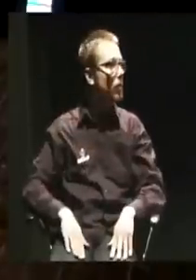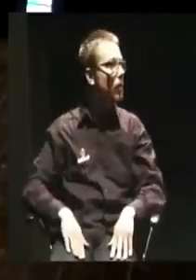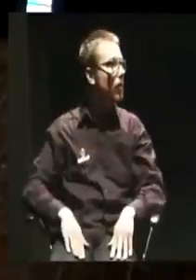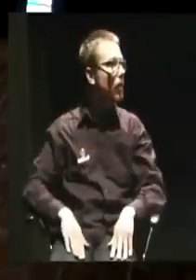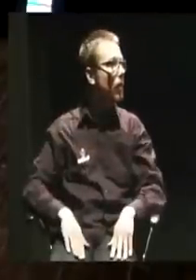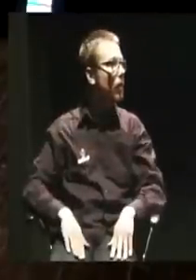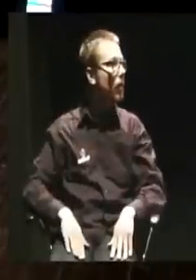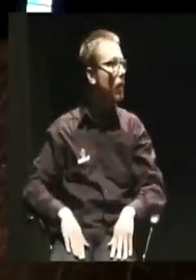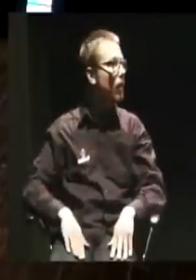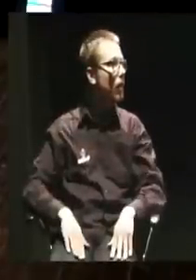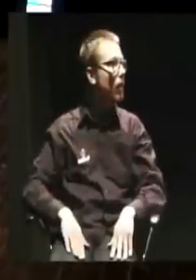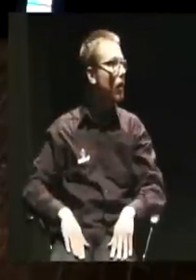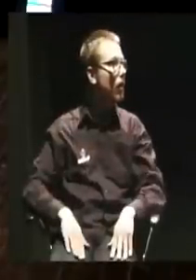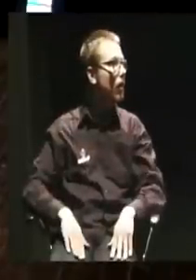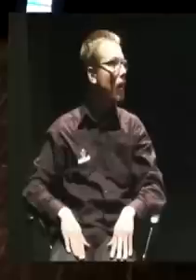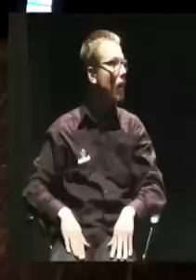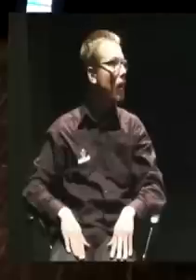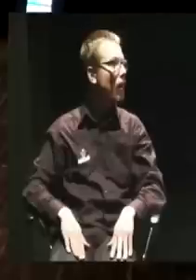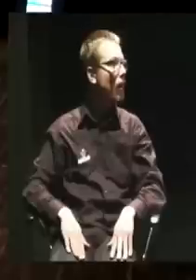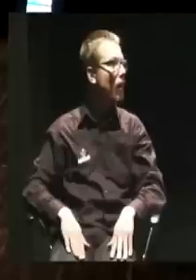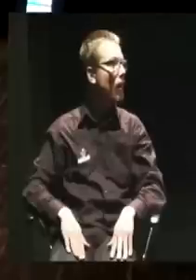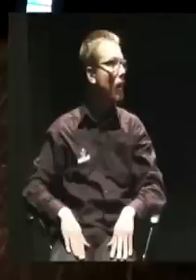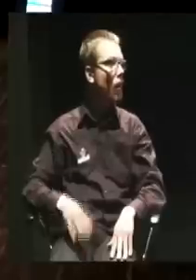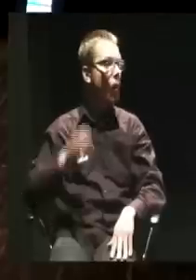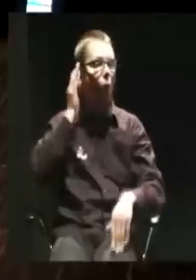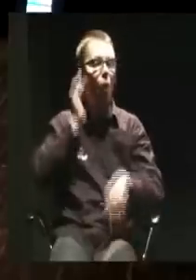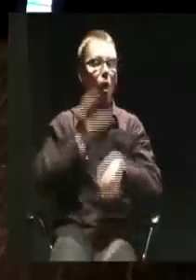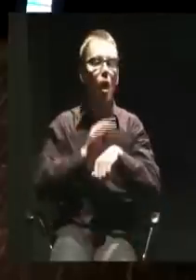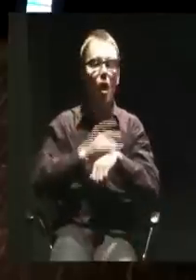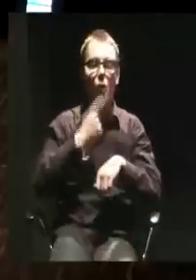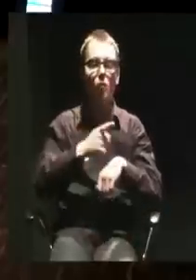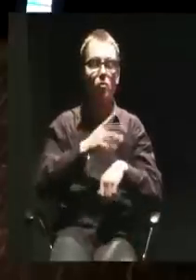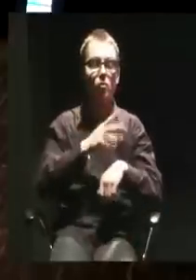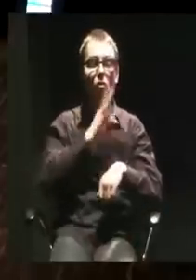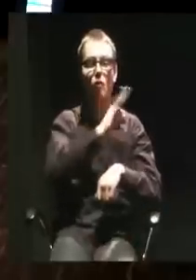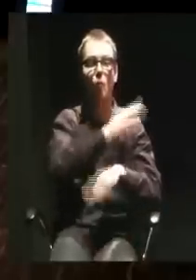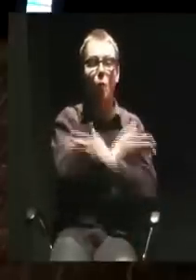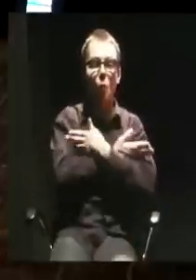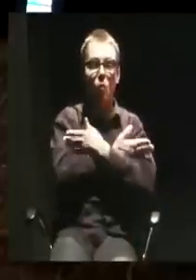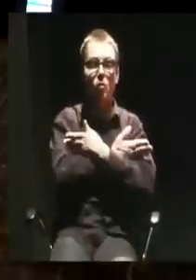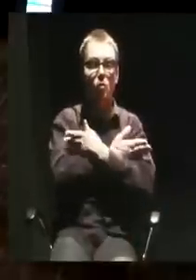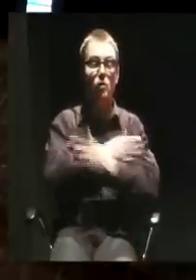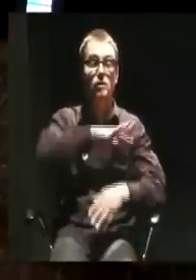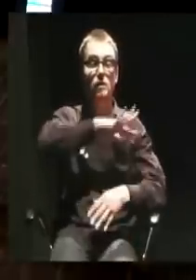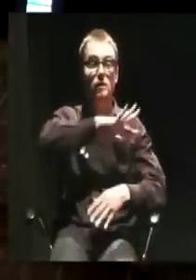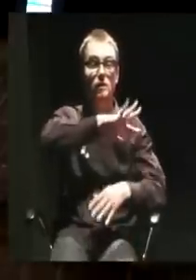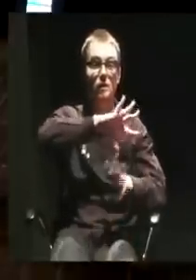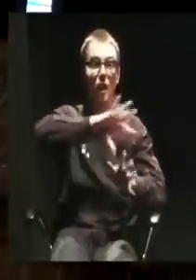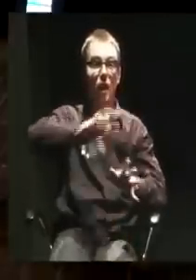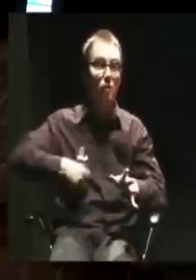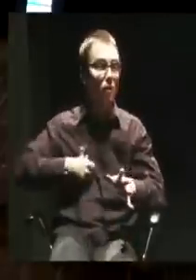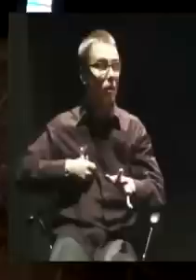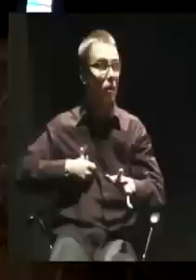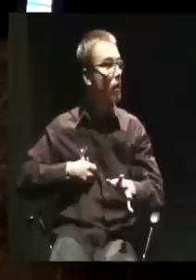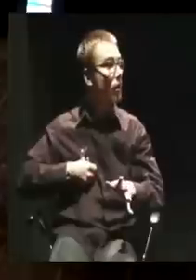mówi, Łukasz, zabierają t-shirty. Ja mówię, jak to? Nie wiem. Po kolejnych 10 minutach Karolina dzwoni, mówi, Łukasz, odwieszają